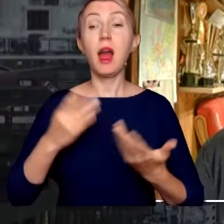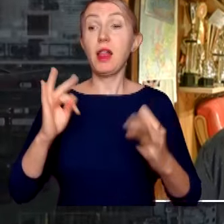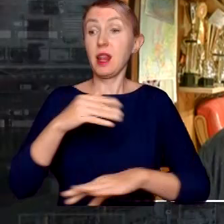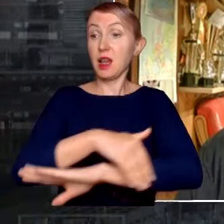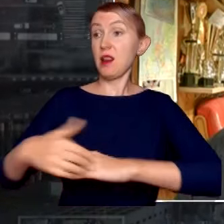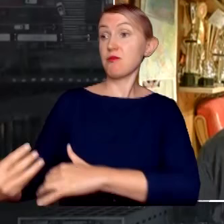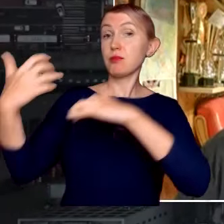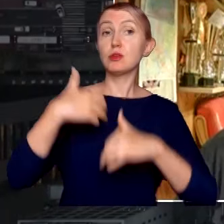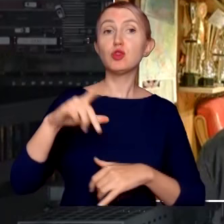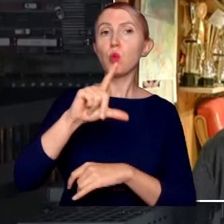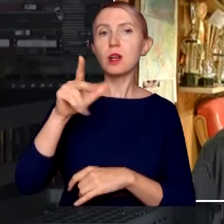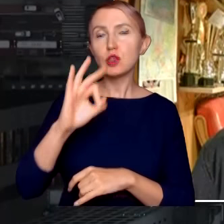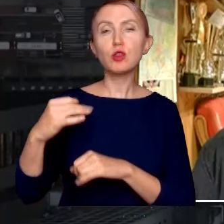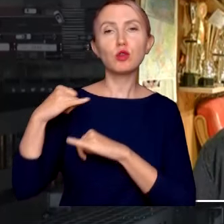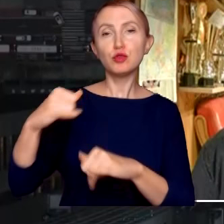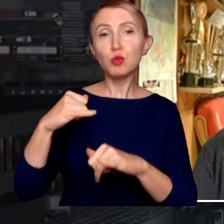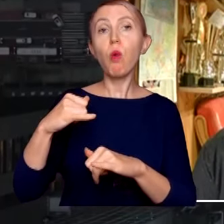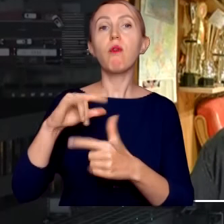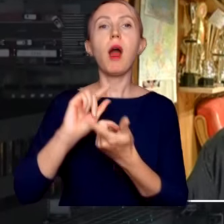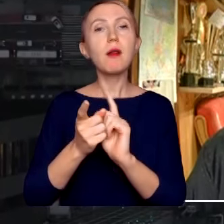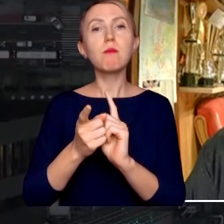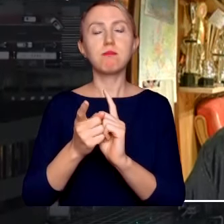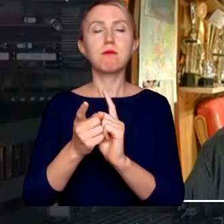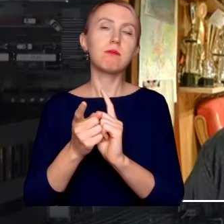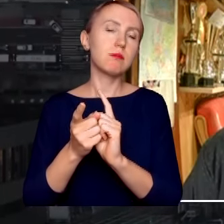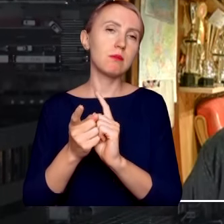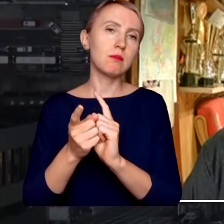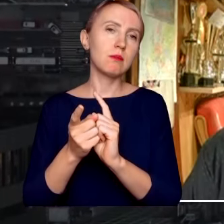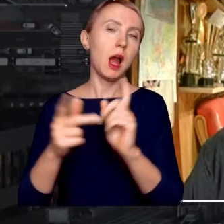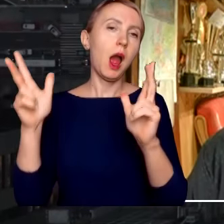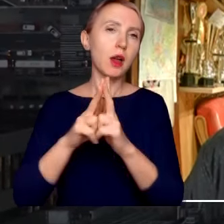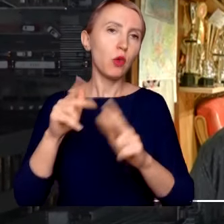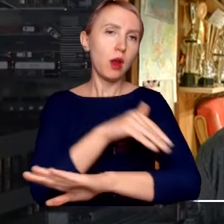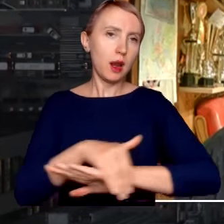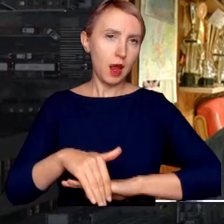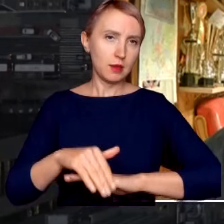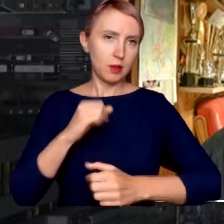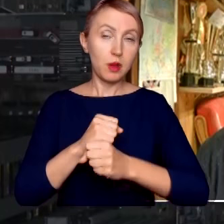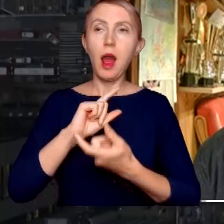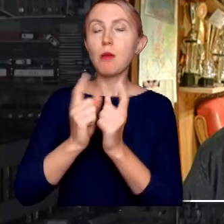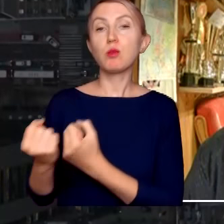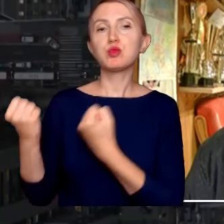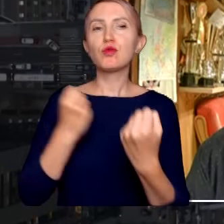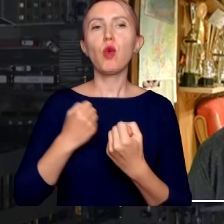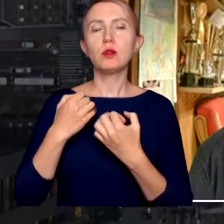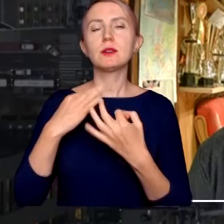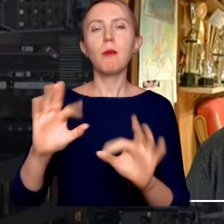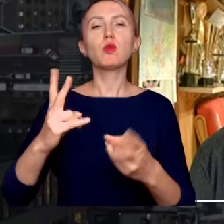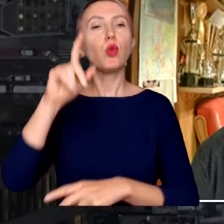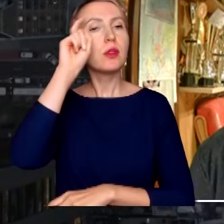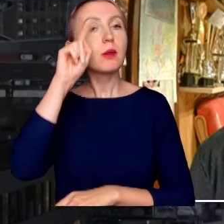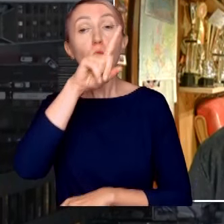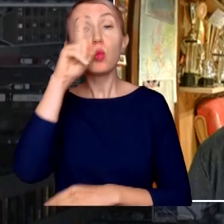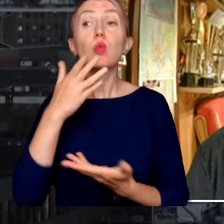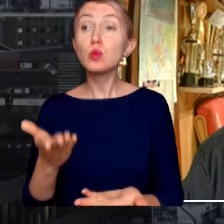ze strony Łukaszenki siłowo przez płot, atakując pograniczników, czy przywożąc samochodami z Niemiec? Ludzi,